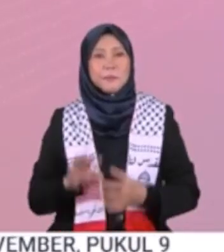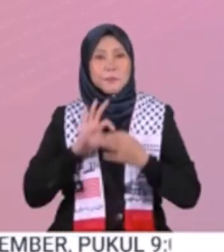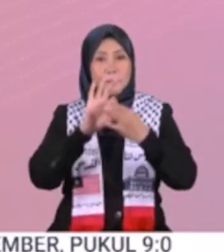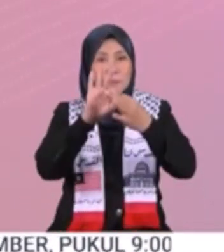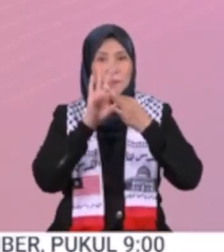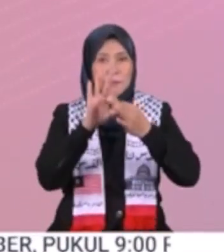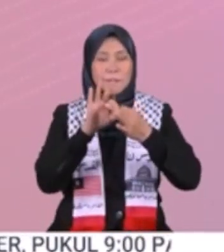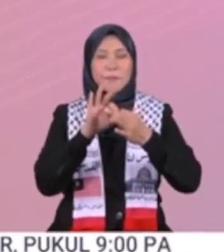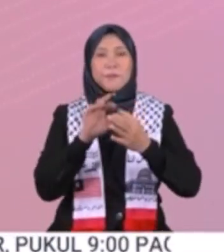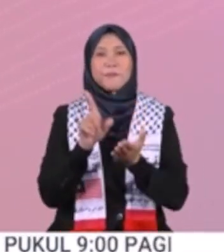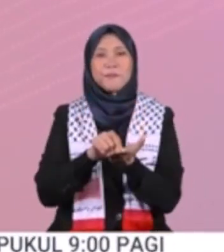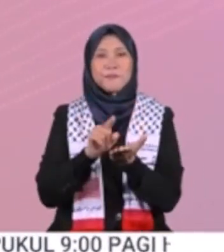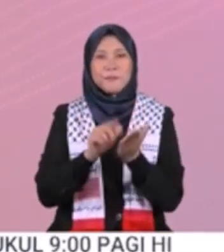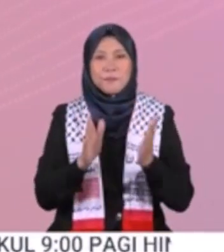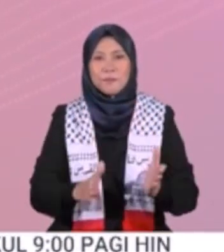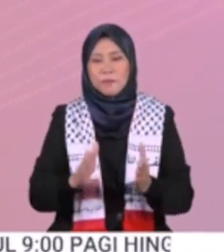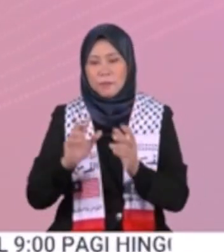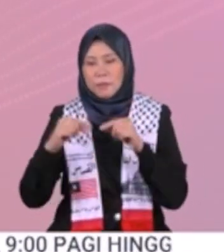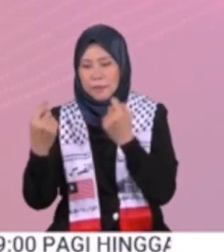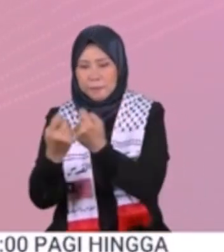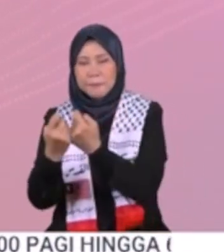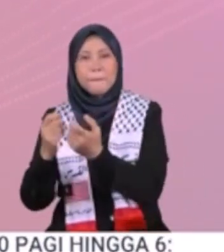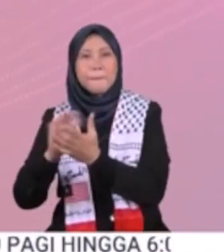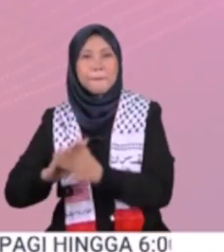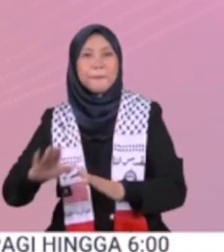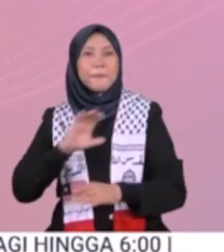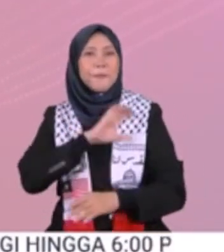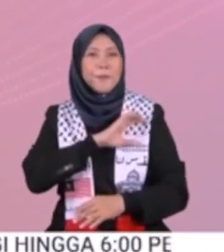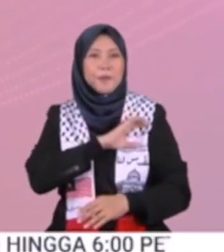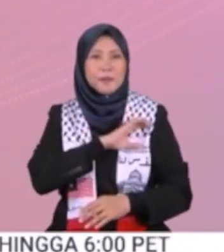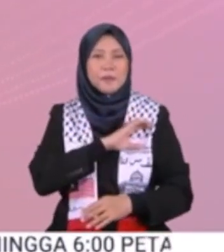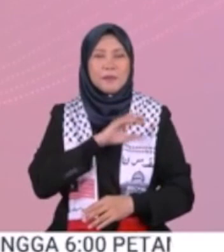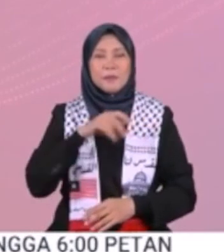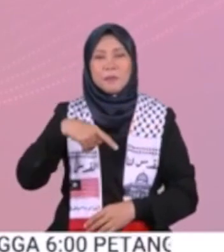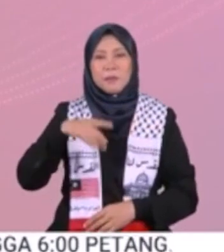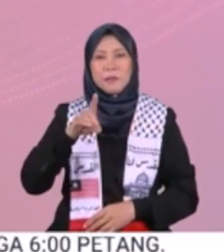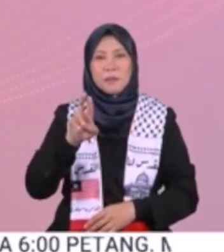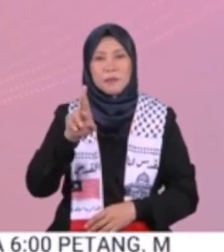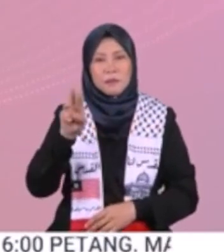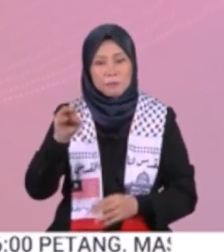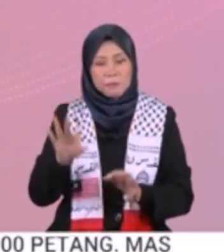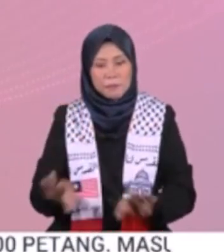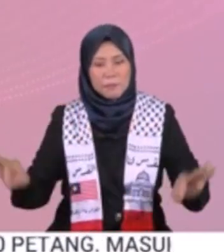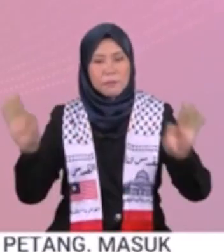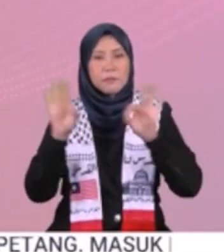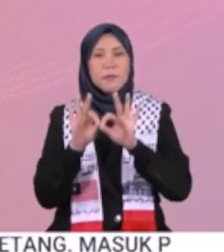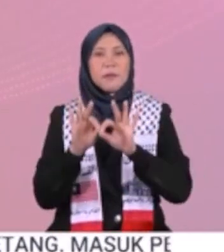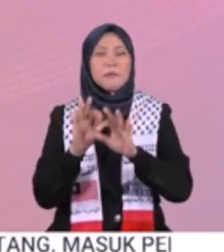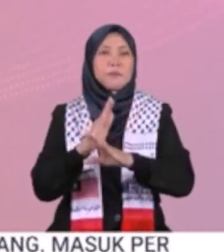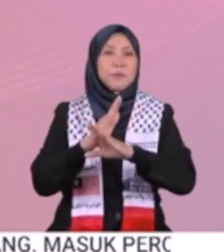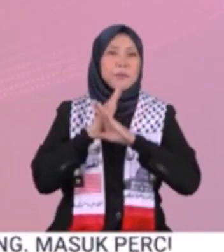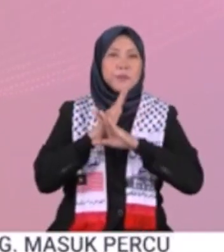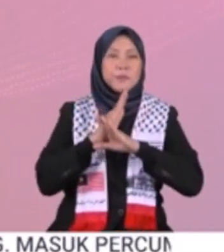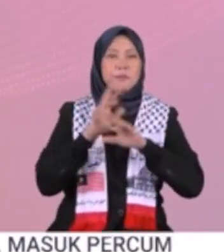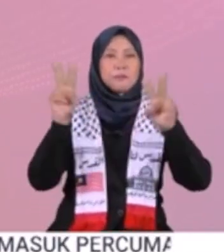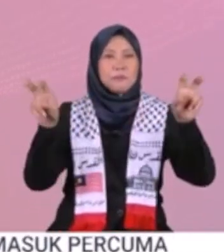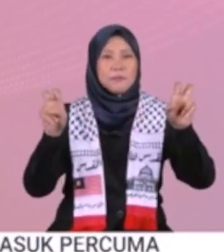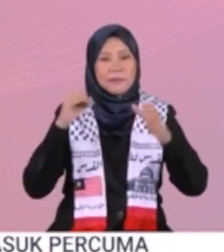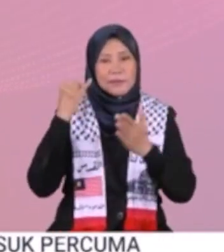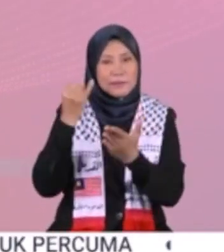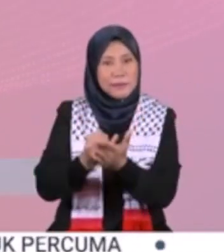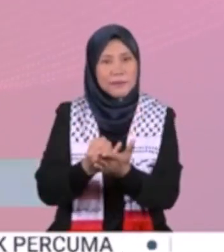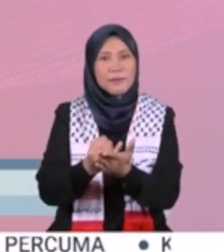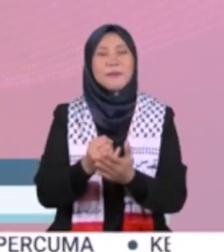kerjasama antara pengamal media dan pasukan keselamatan khususnya polis diraja Malaysia pdrm penting dalam membendung pelbagai isu